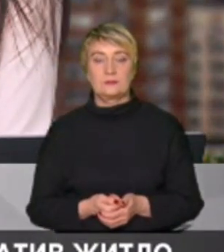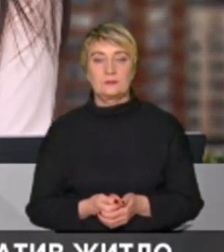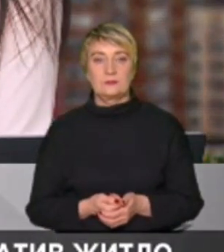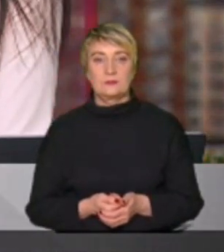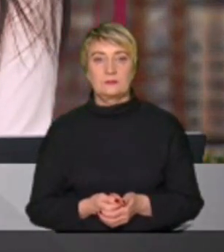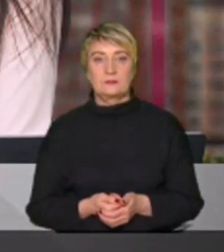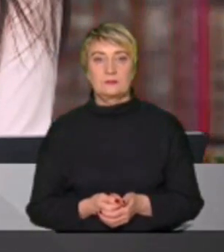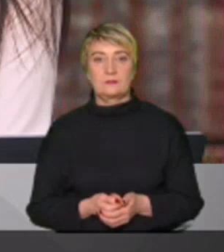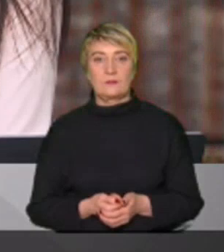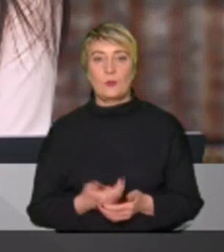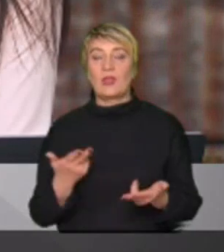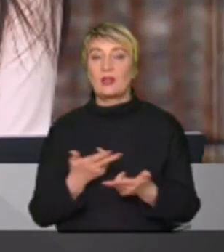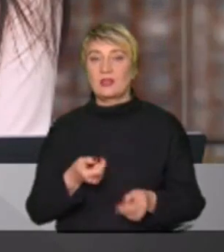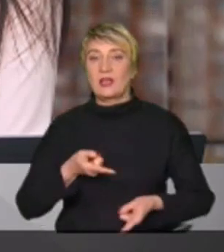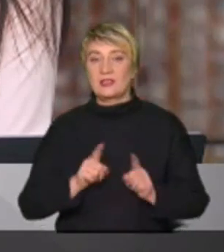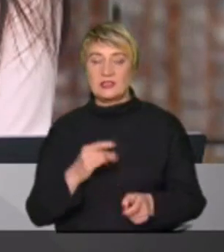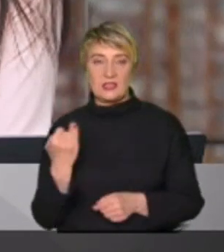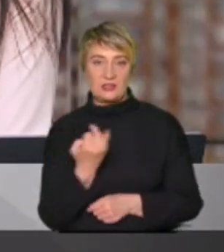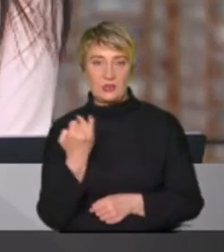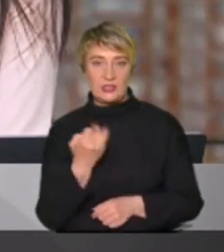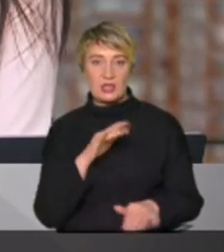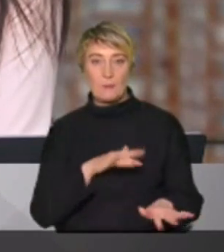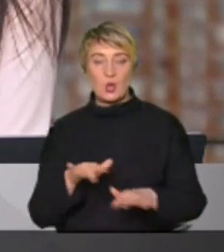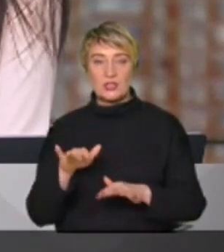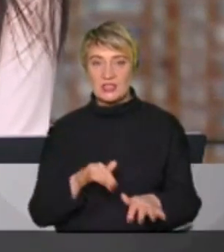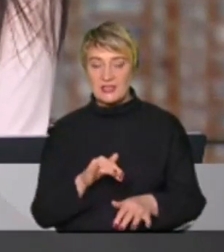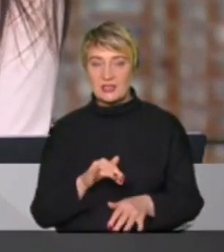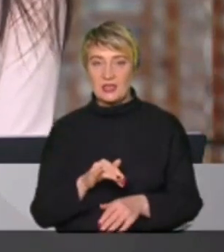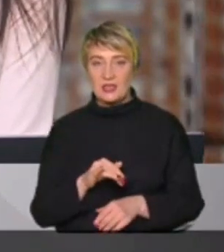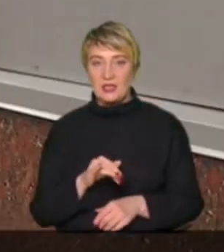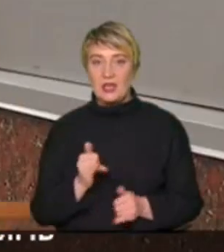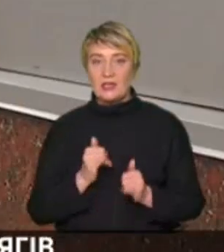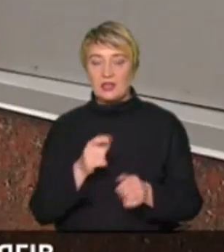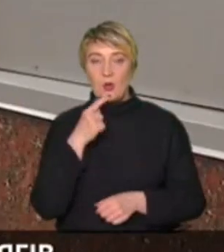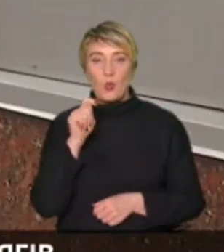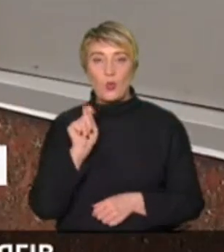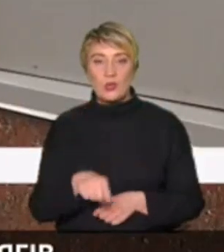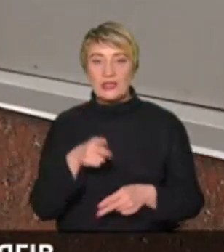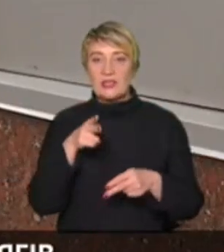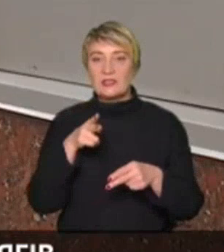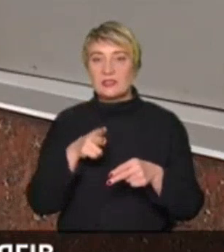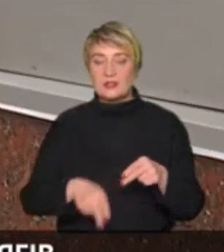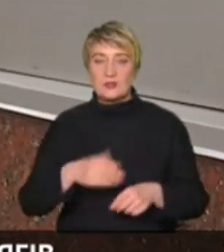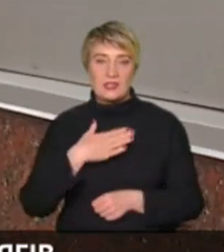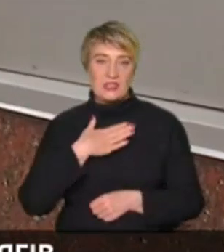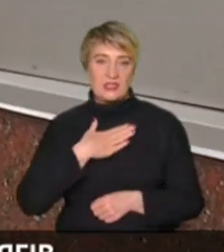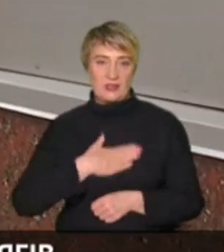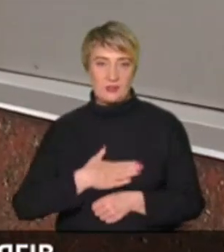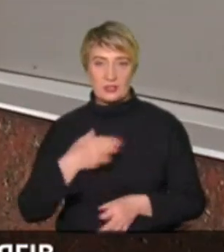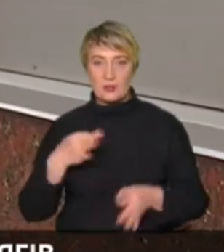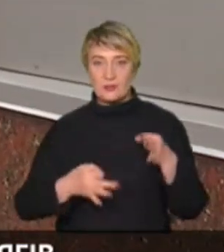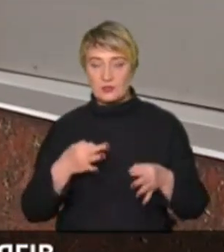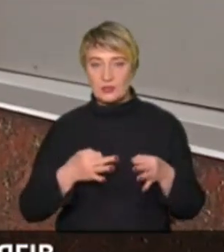Ну, так, це дійсно історичний процес для України, і він завершився абсолютним задоволенням суду,